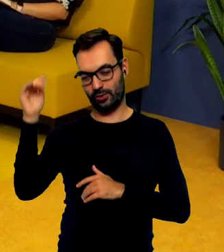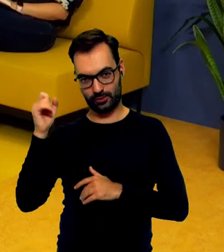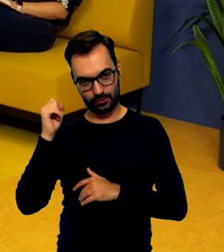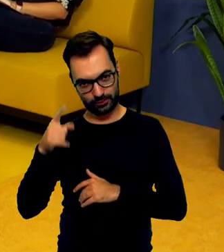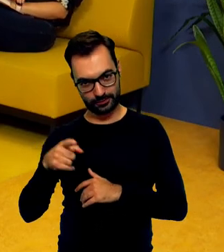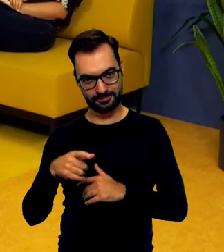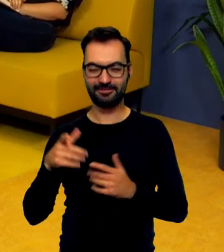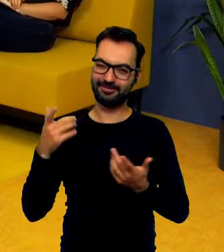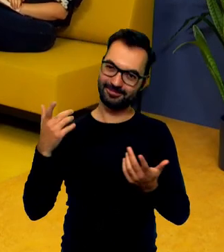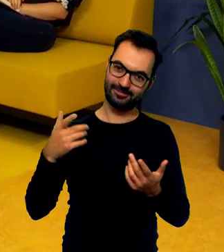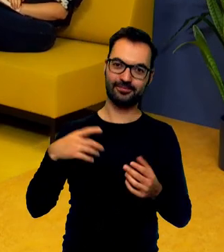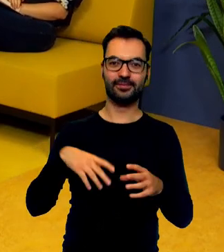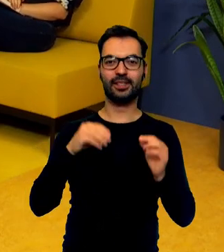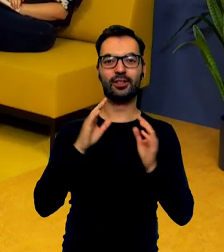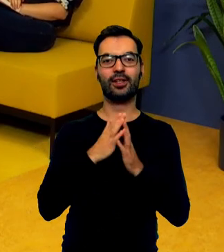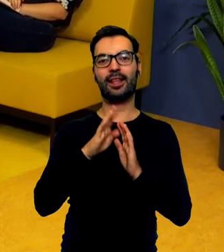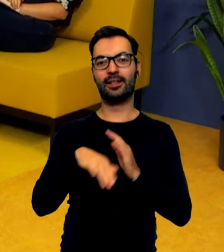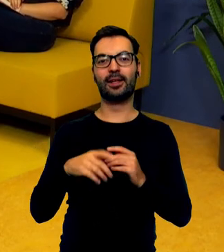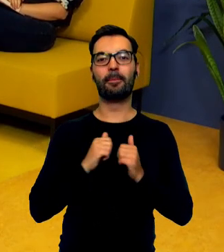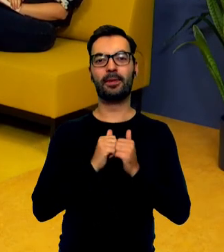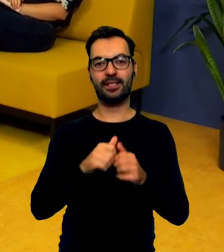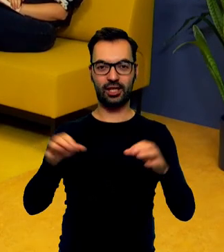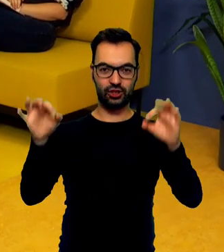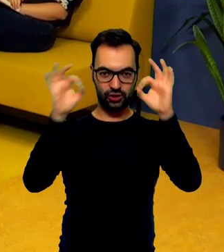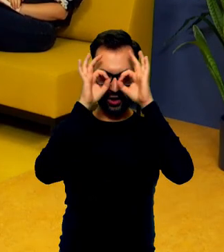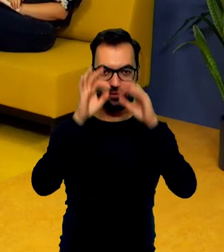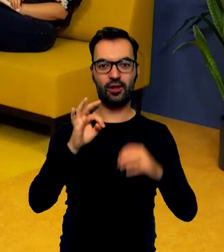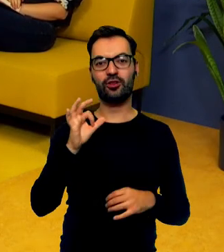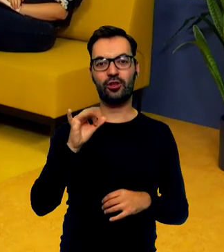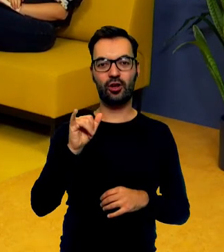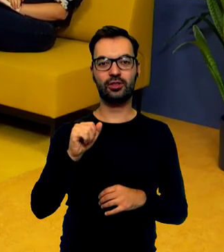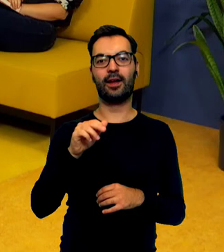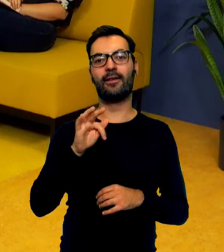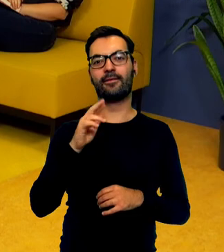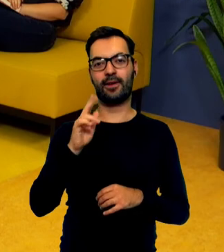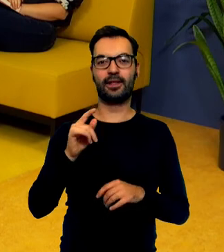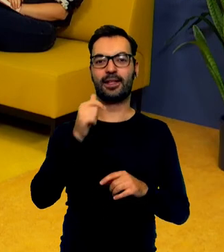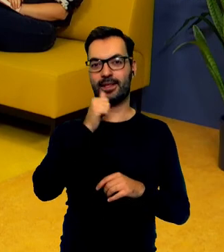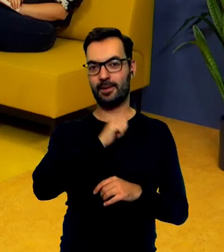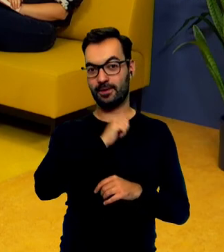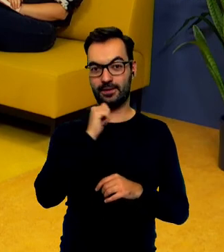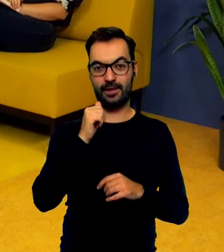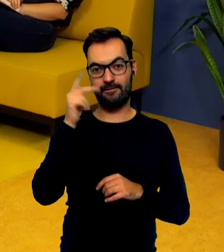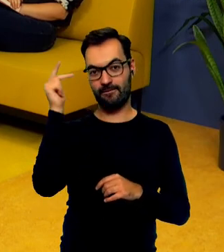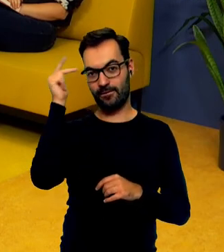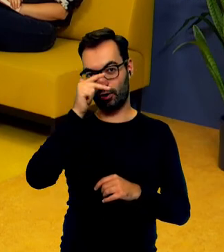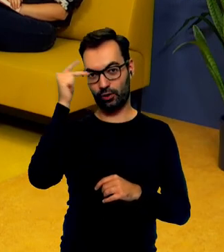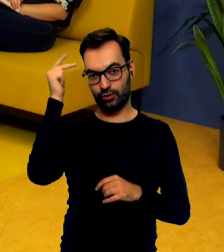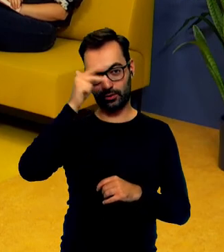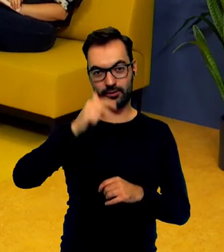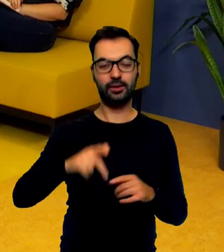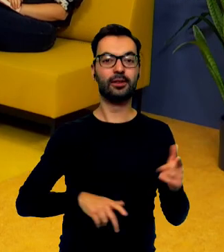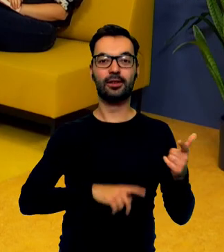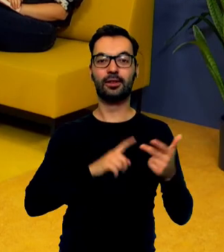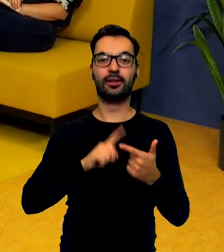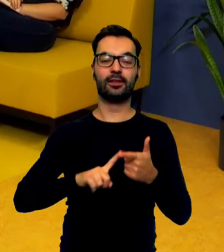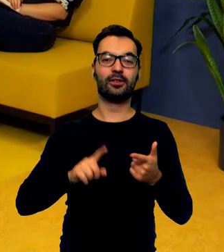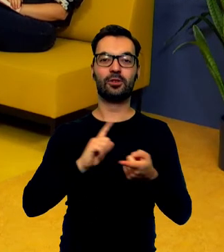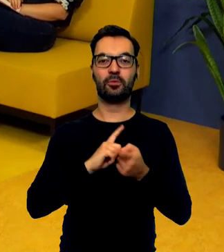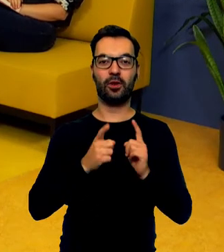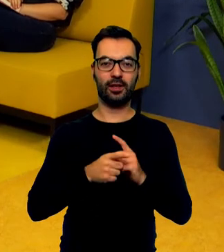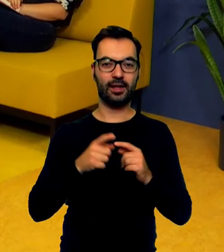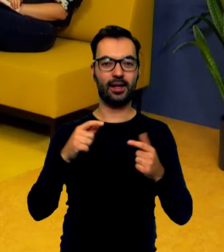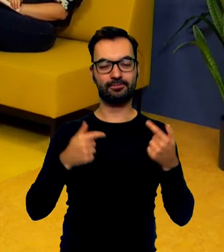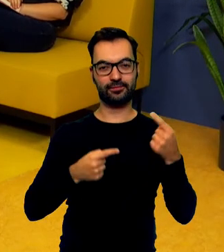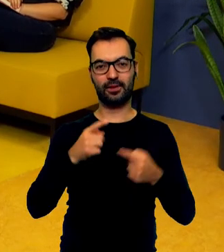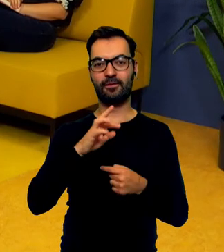dorosłych. To przewrotnie zacznę od książki dla dzieci, Misja Sowy, Tosia Franek i Sekrety Filozofii. Ale przypomnę też Potyczki z Freudem,